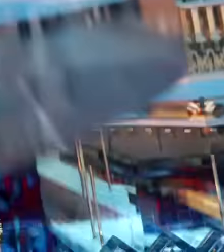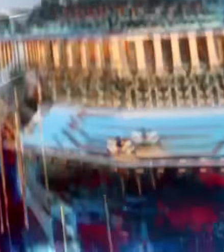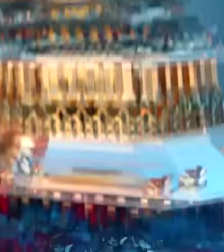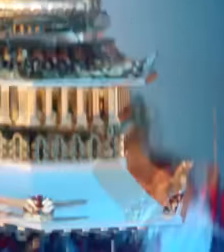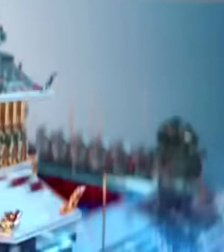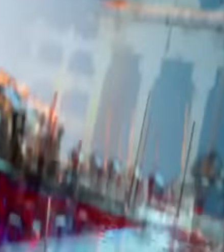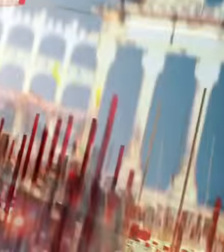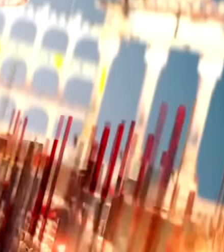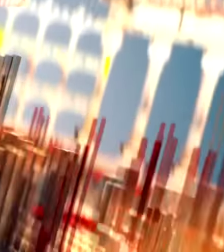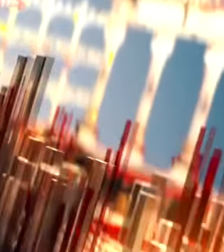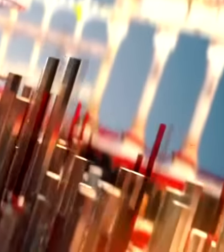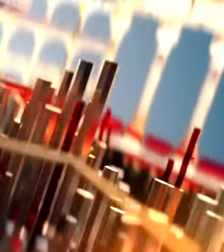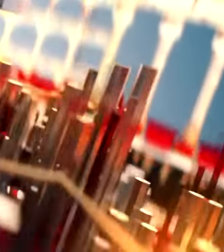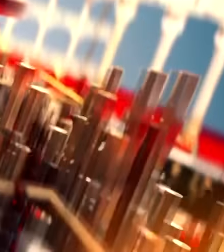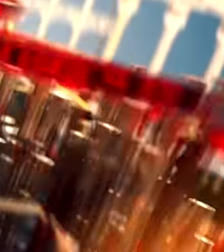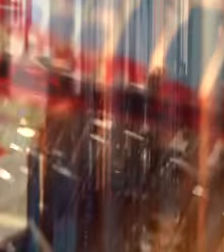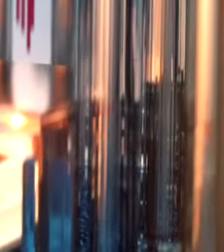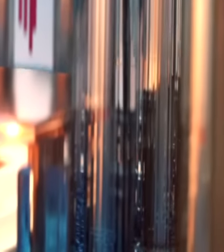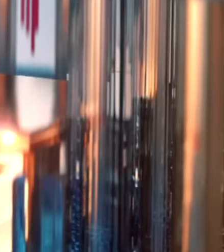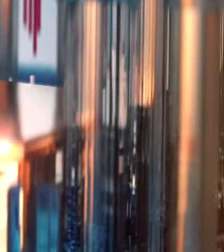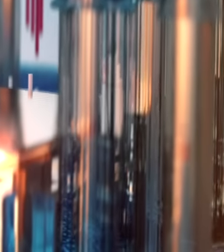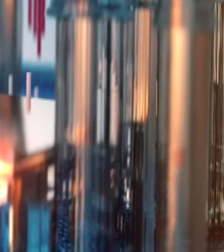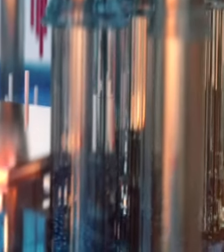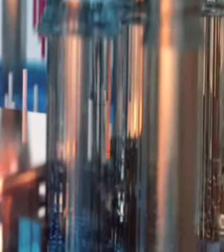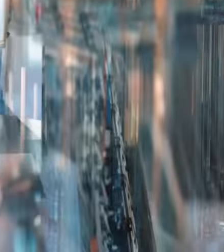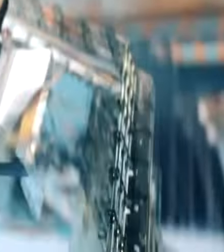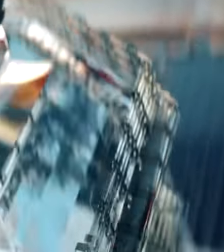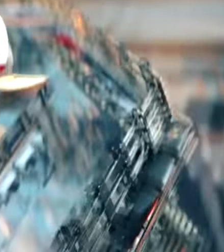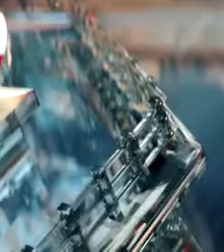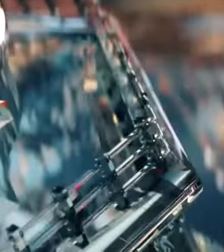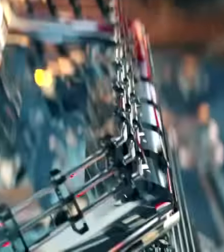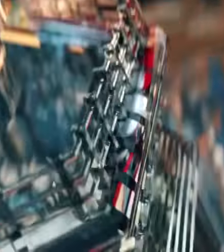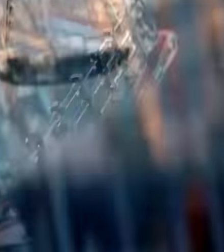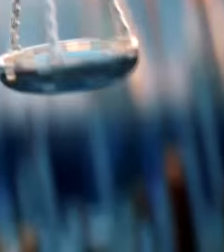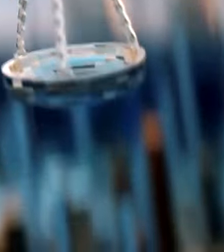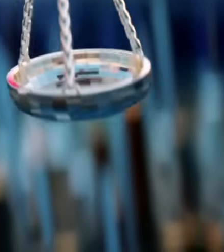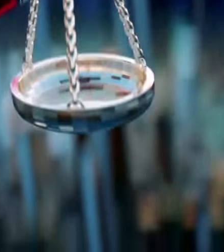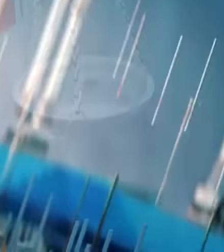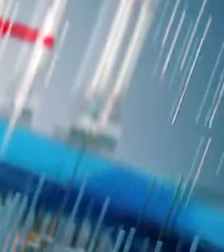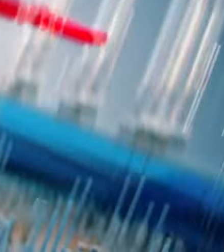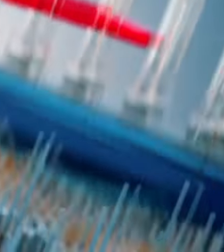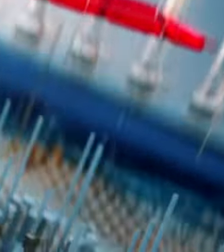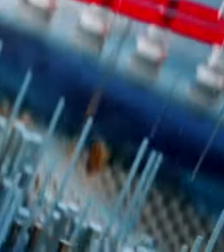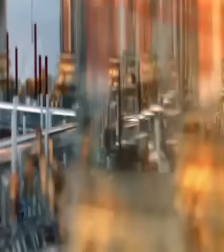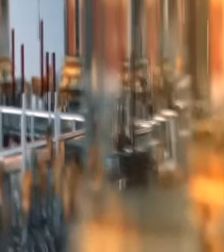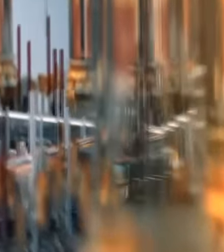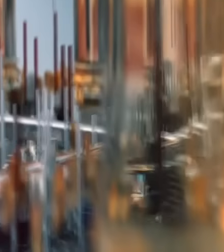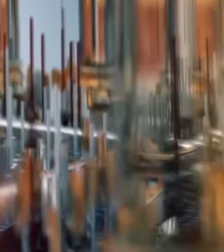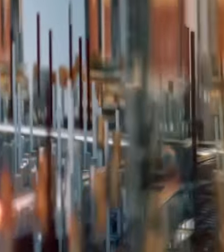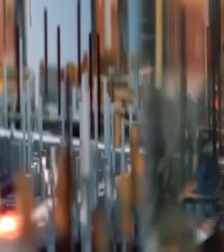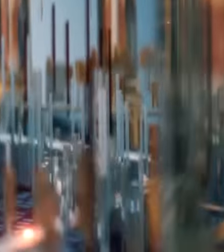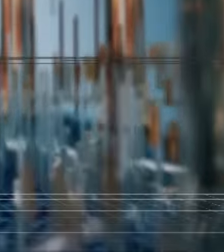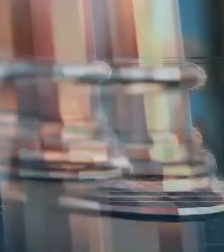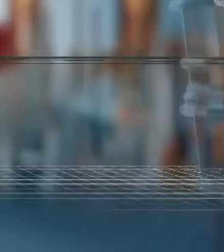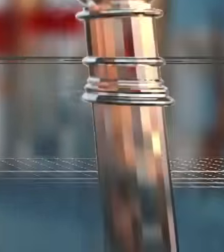अब शुरू होने जा रहा है देश का सबसे बड़ा मुकदमा आपकी अदालत रजत